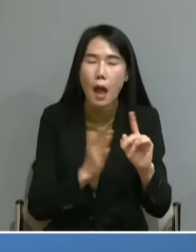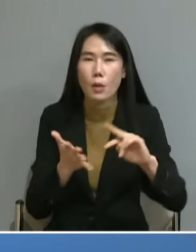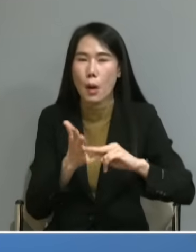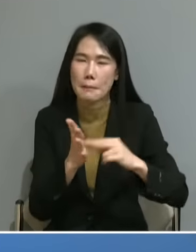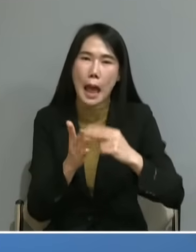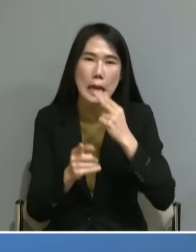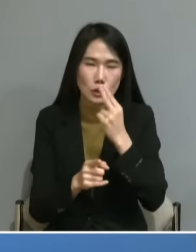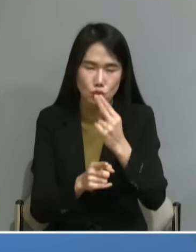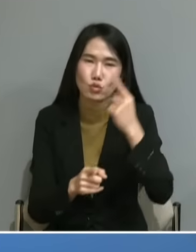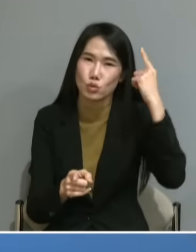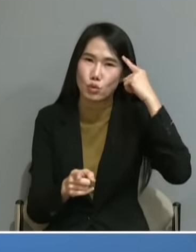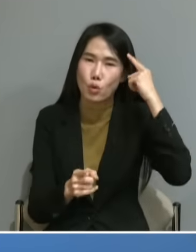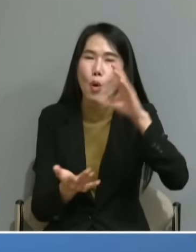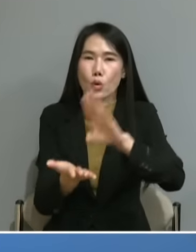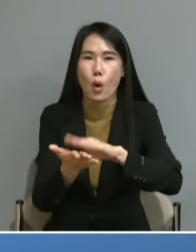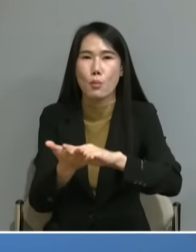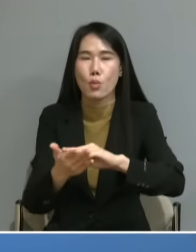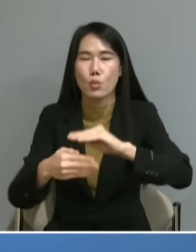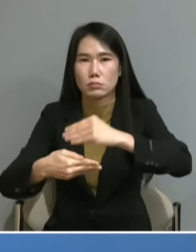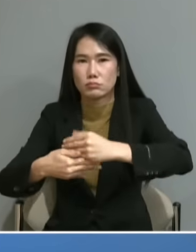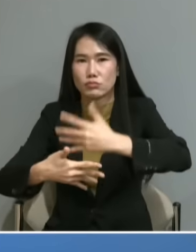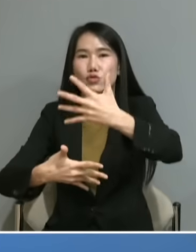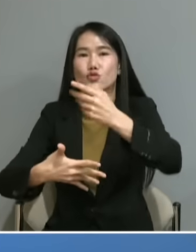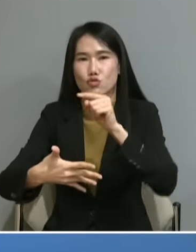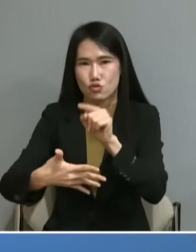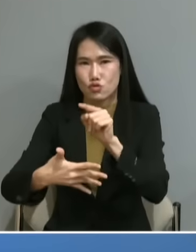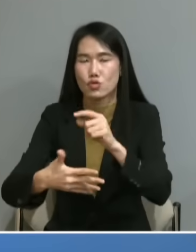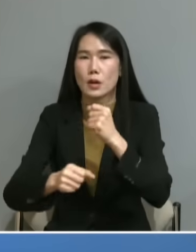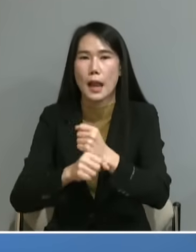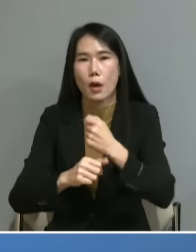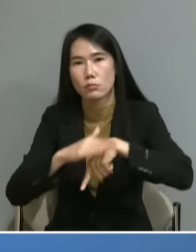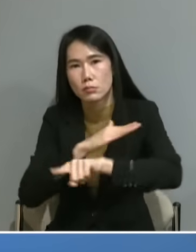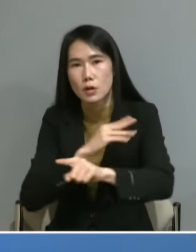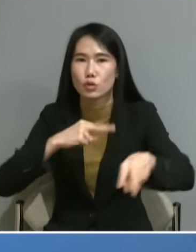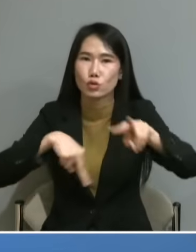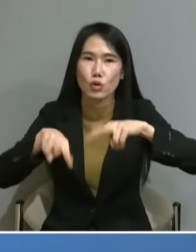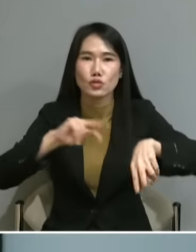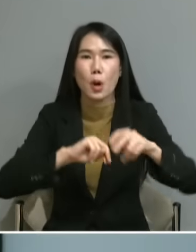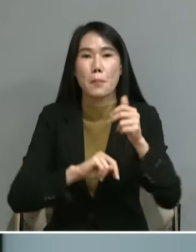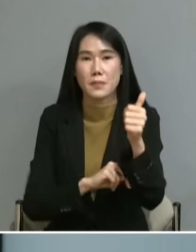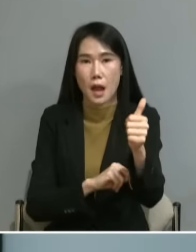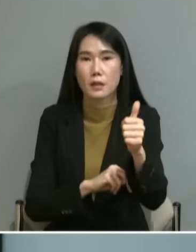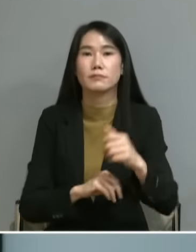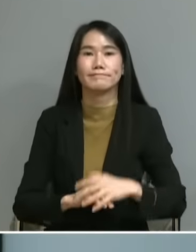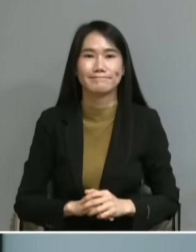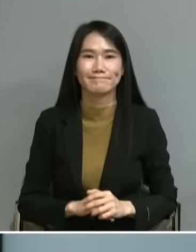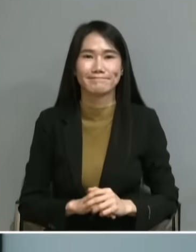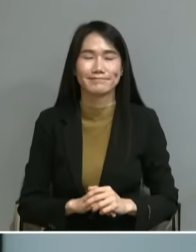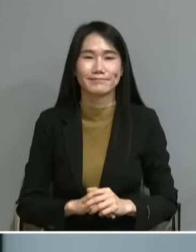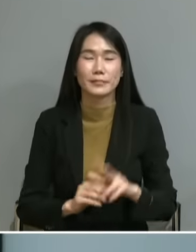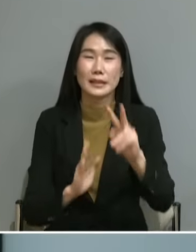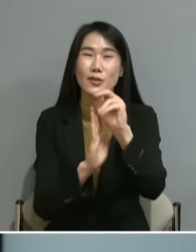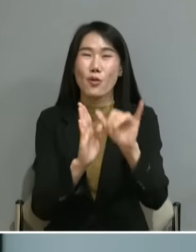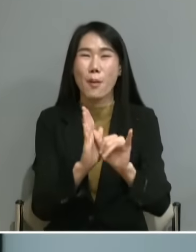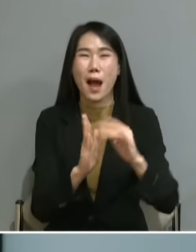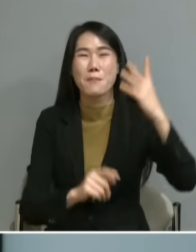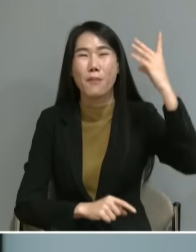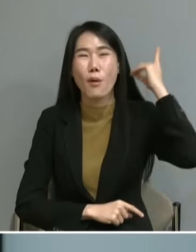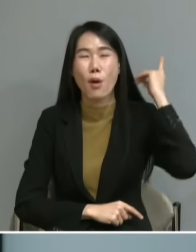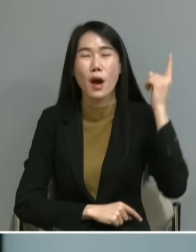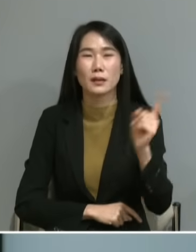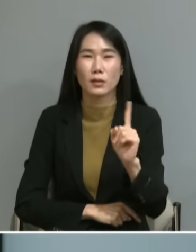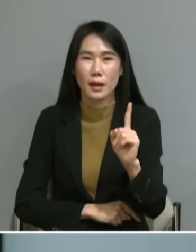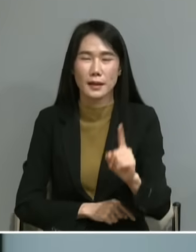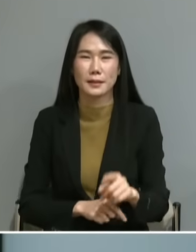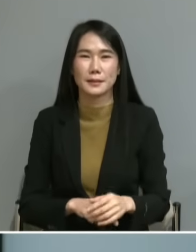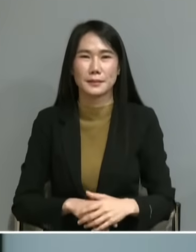ถุประสงค์ก็ตามข้อมูลเหล่านั้นจะไม่หายไปไหนและเราจะสามารถติดตามตรวจสอบได้โดยเร็วนะครับในนโยบายในอดีตที่ผ่านมาเรื่องของ